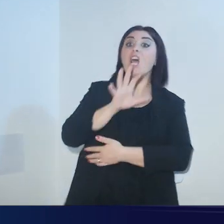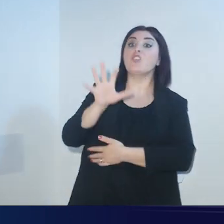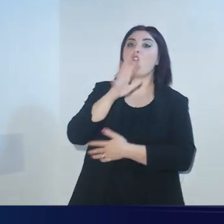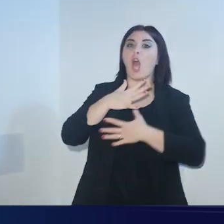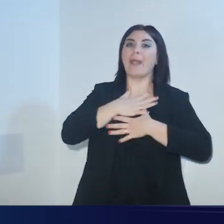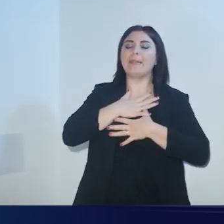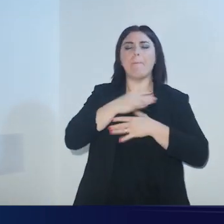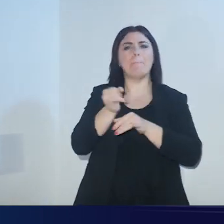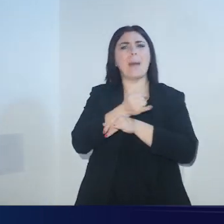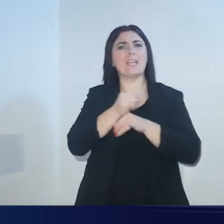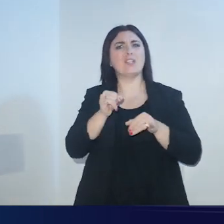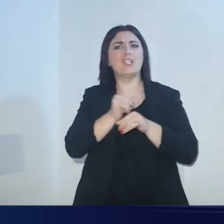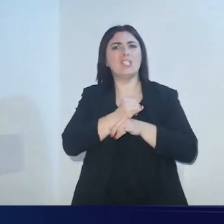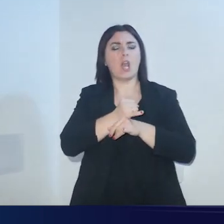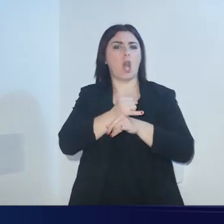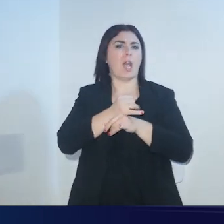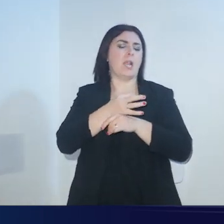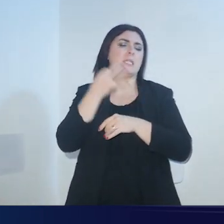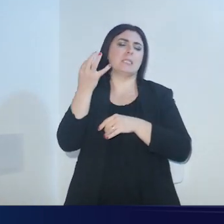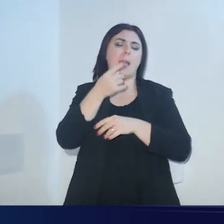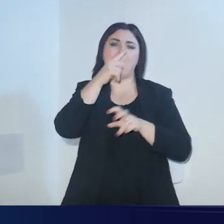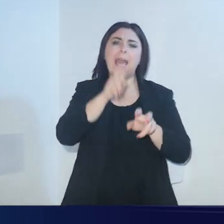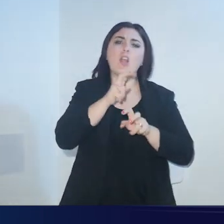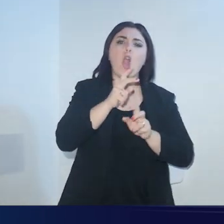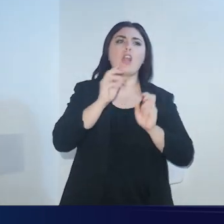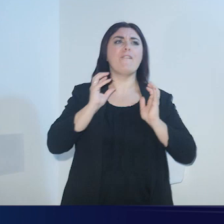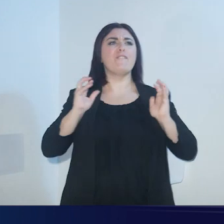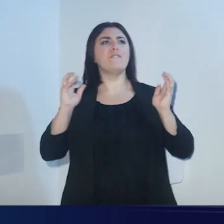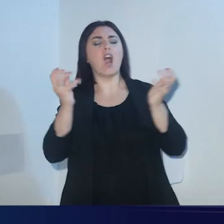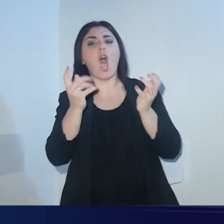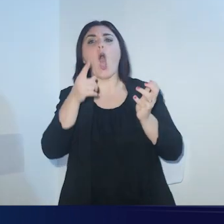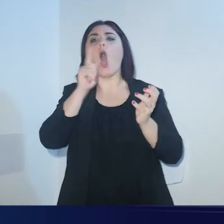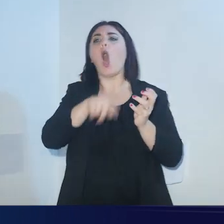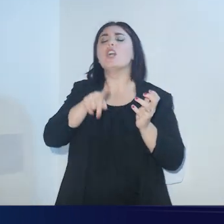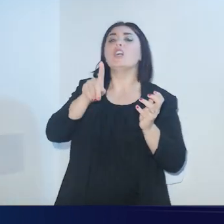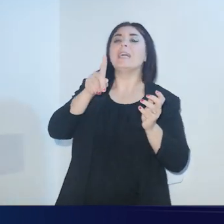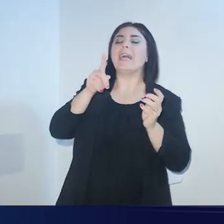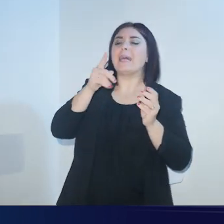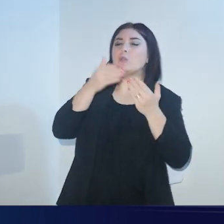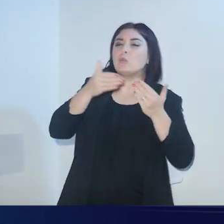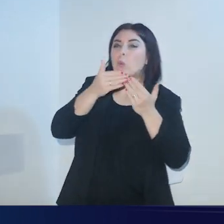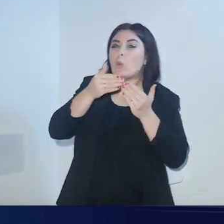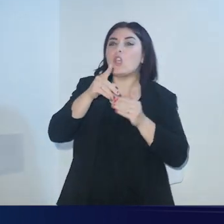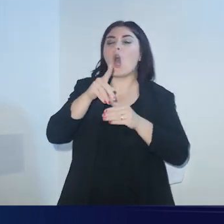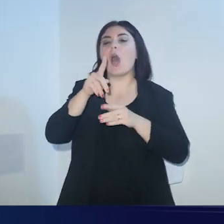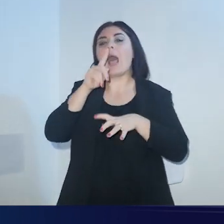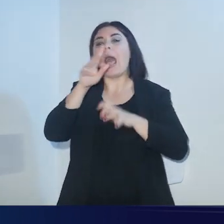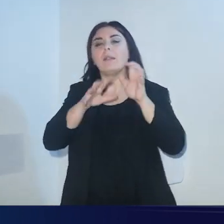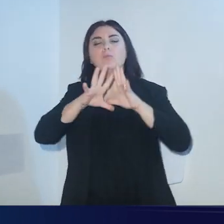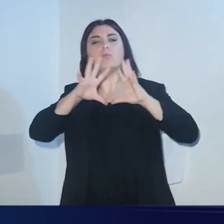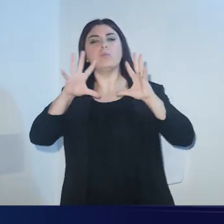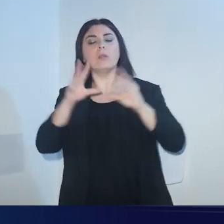particolare, vocata da sempre all'agricoltura, alle foreste, alla zootecnia, i nostri nonni, i nostri